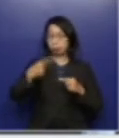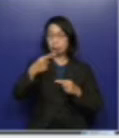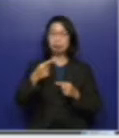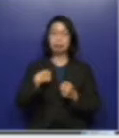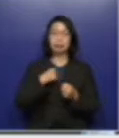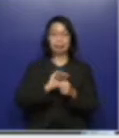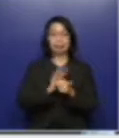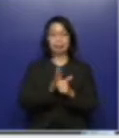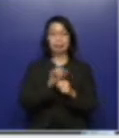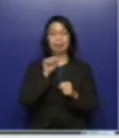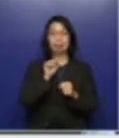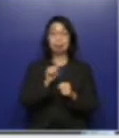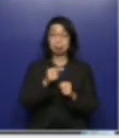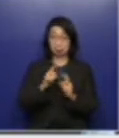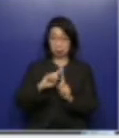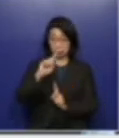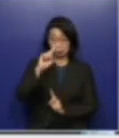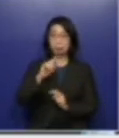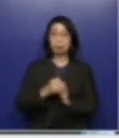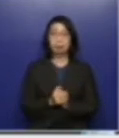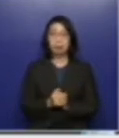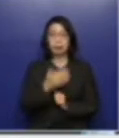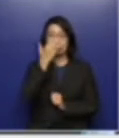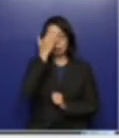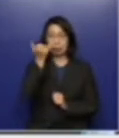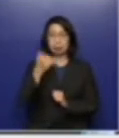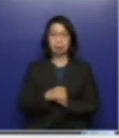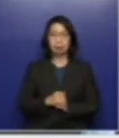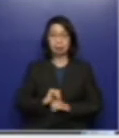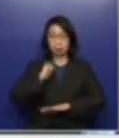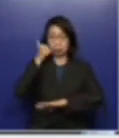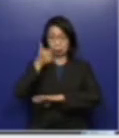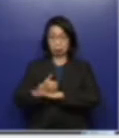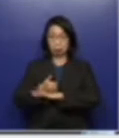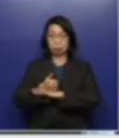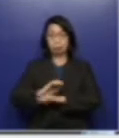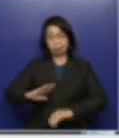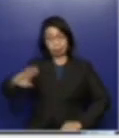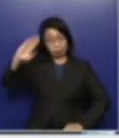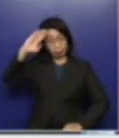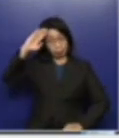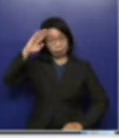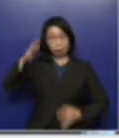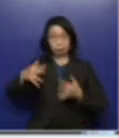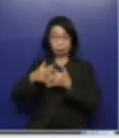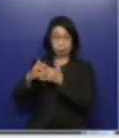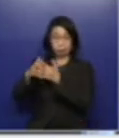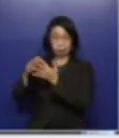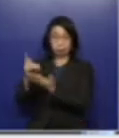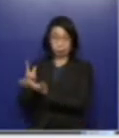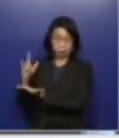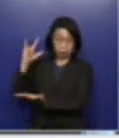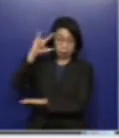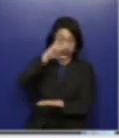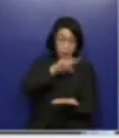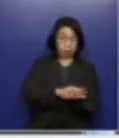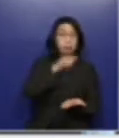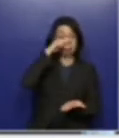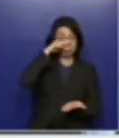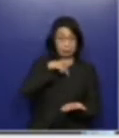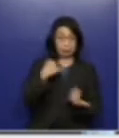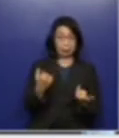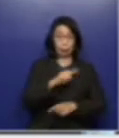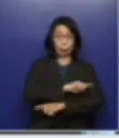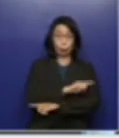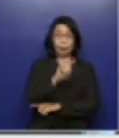ที่ผบ.ทบ.ของสหรัฐอเมริกาจะเข้ามาเยือนประเทศไทยในวัน